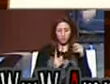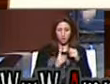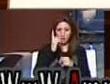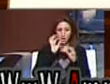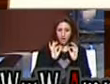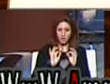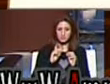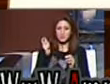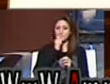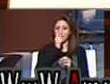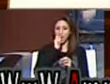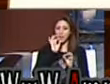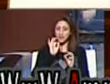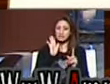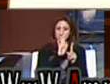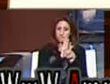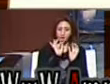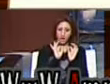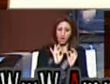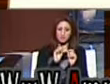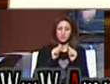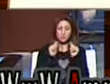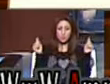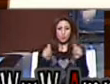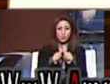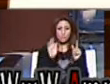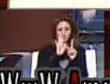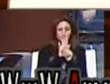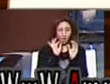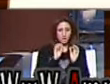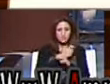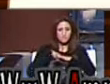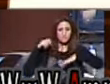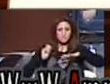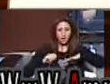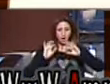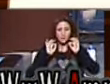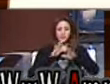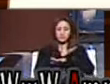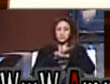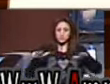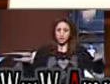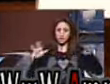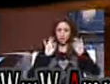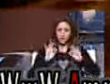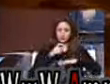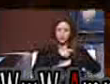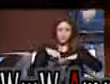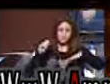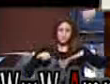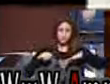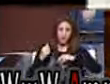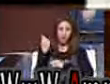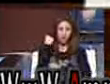المسألة. نعم. في الإعلام وفي المجتمع كله. قضاء قوي في مصر معناه استقرار، قضاء قوي في مصر، قضاء قوي ومستقل